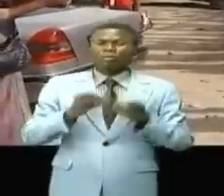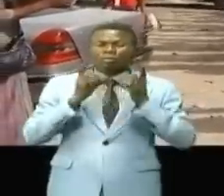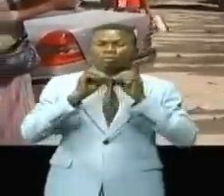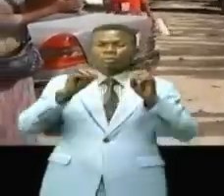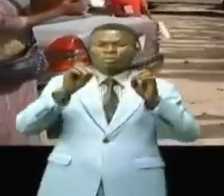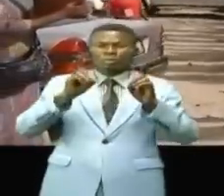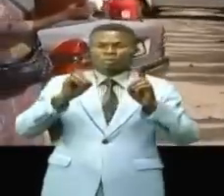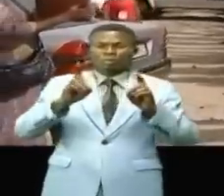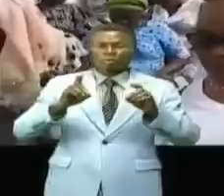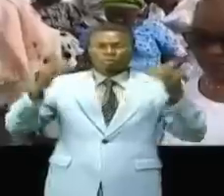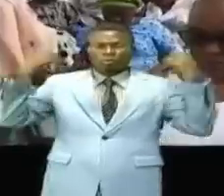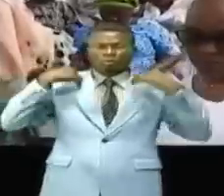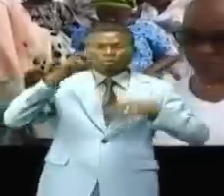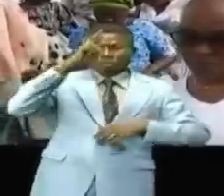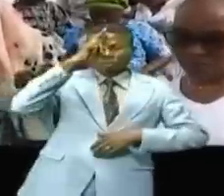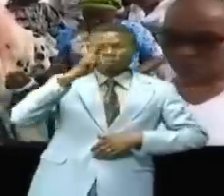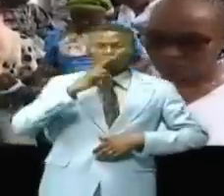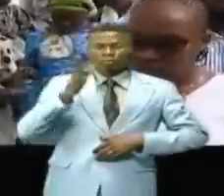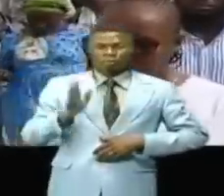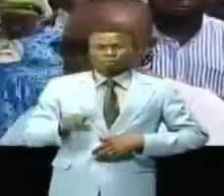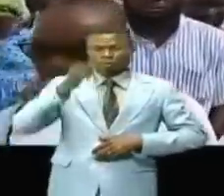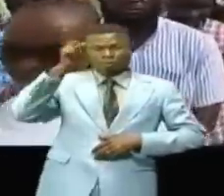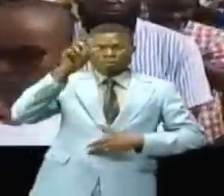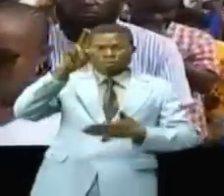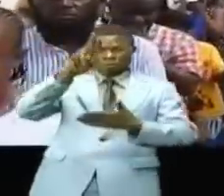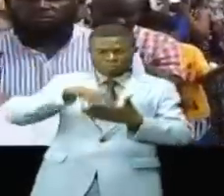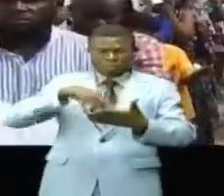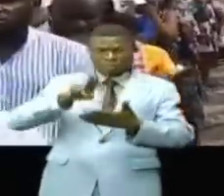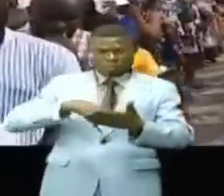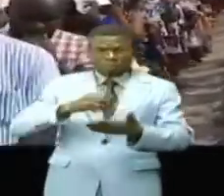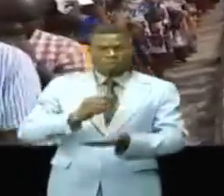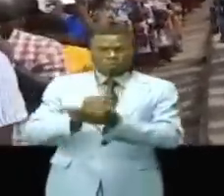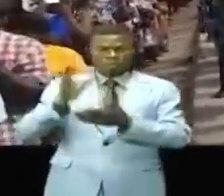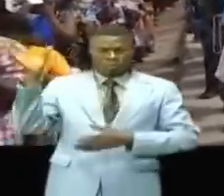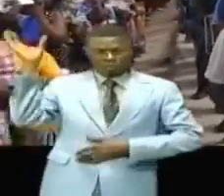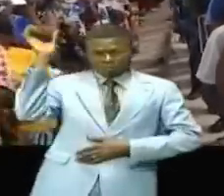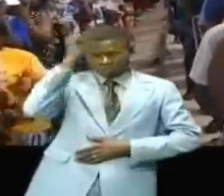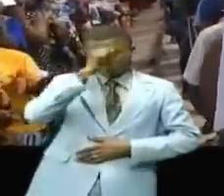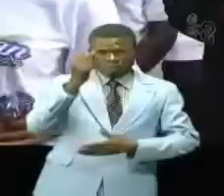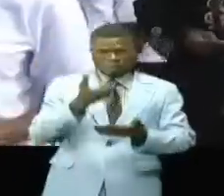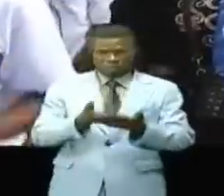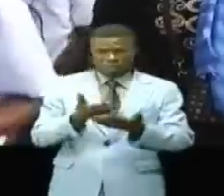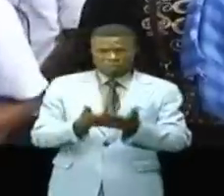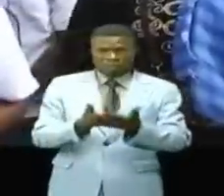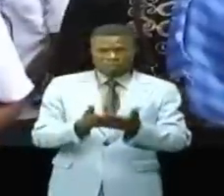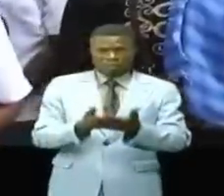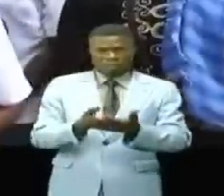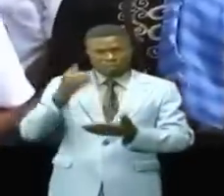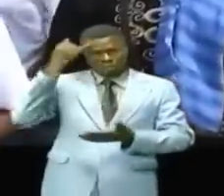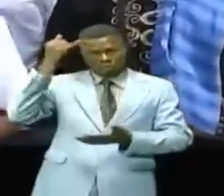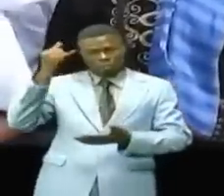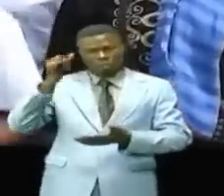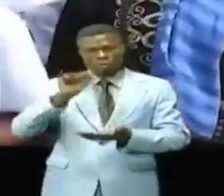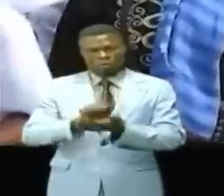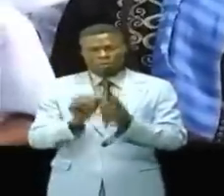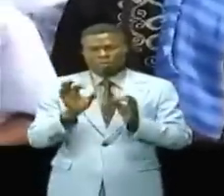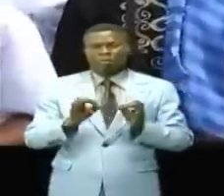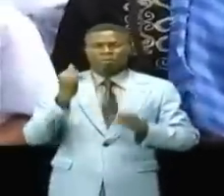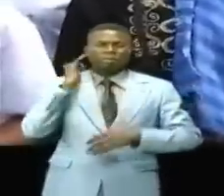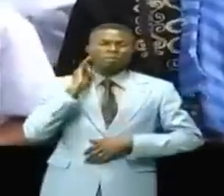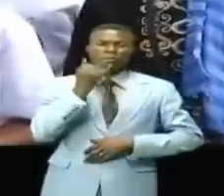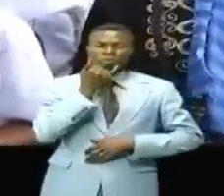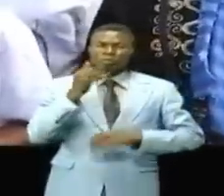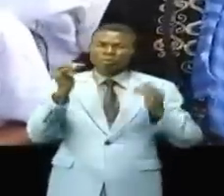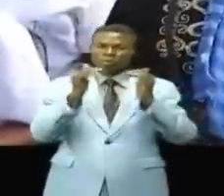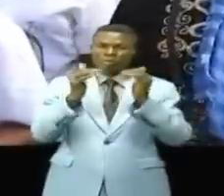gouverneur romain Ponce Pilate. Les deux premières lectures ont permis de saisir comment le Christ en croix réalise l'espérance d'Israël qui se